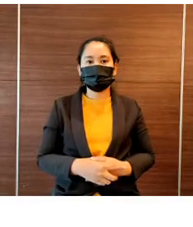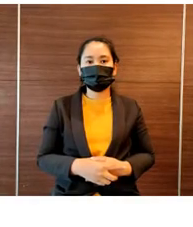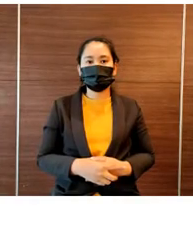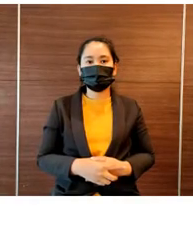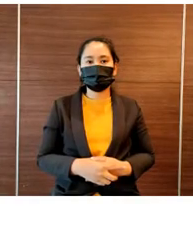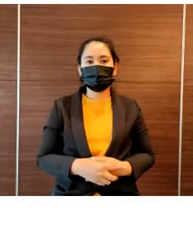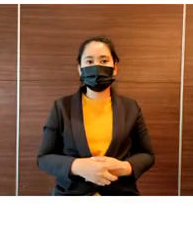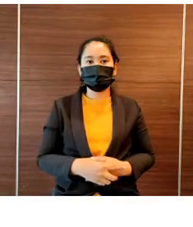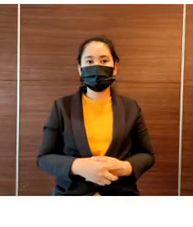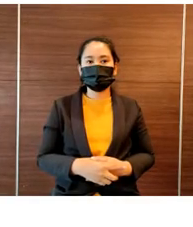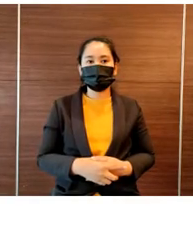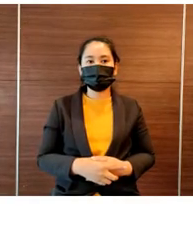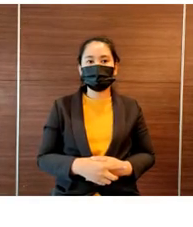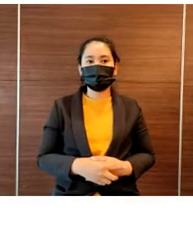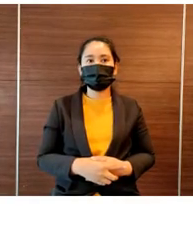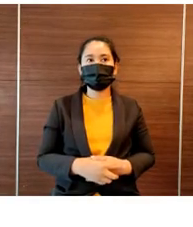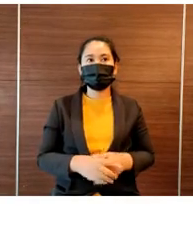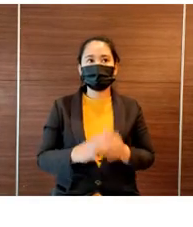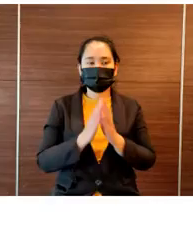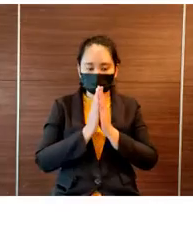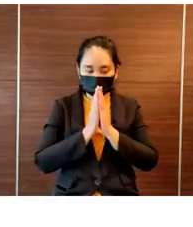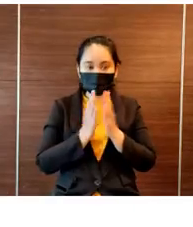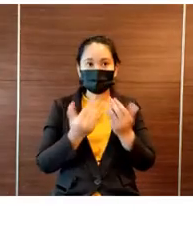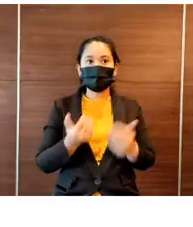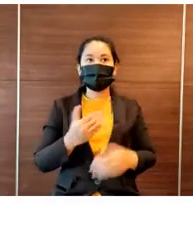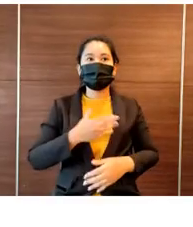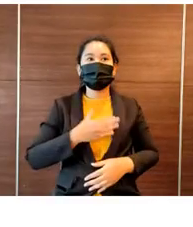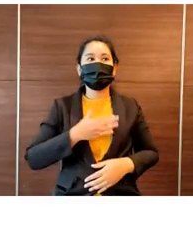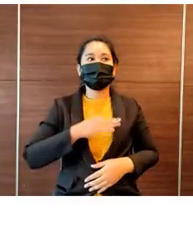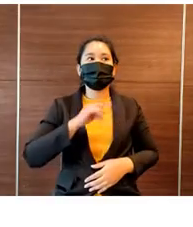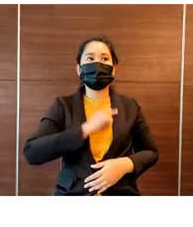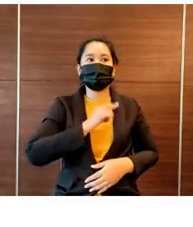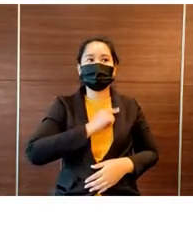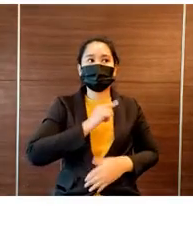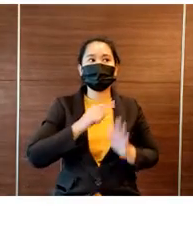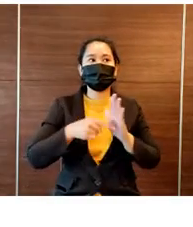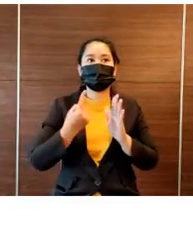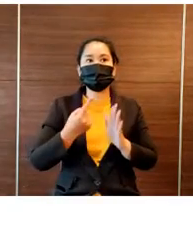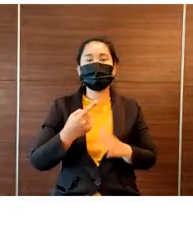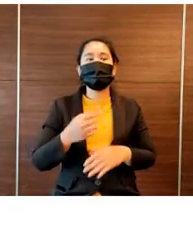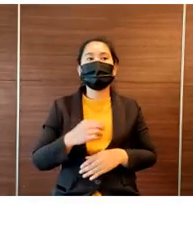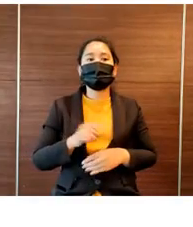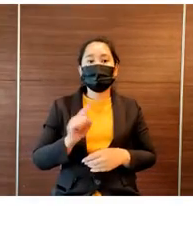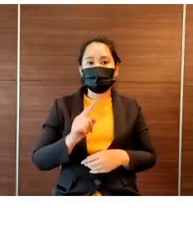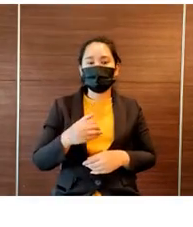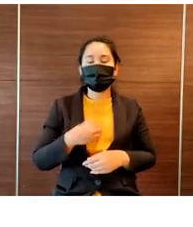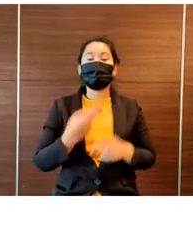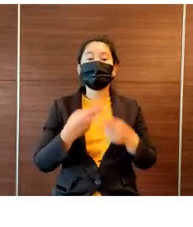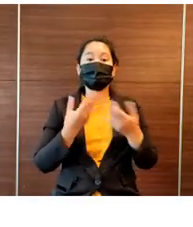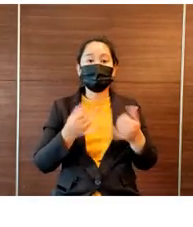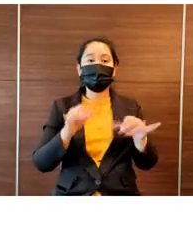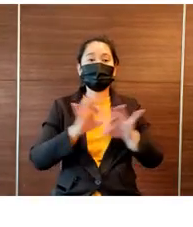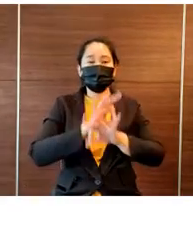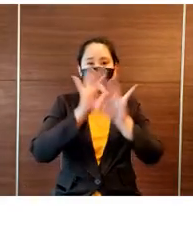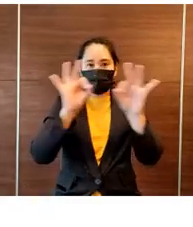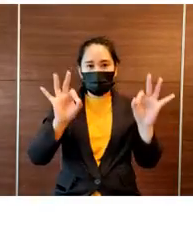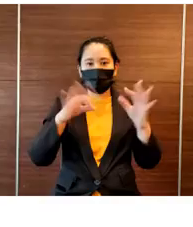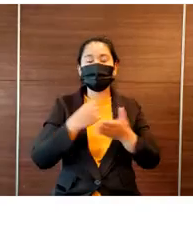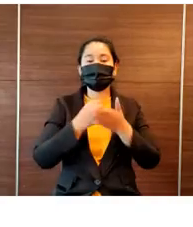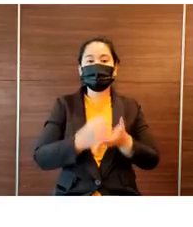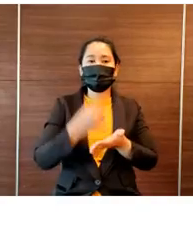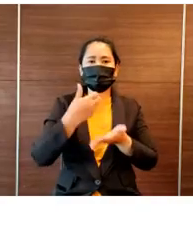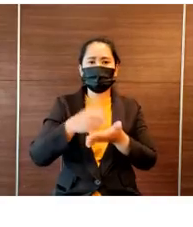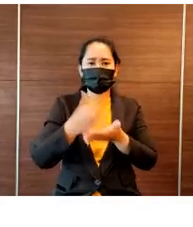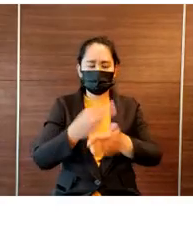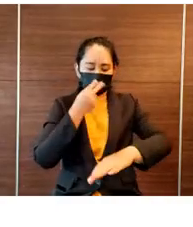ฎีสว่างยิ่งนะคะก็จริงๆเราที่เลือกนั่งตรงนี้เพราะว่าเดี๋ยวจะให้พี่ฟ้าช่วยเป็นผู้กำกับเวลาเน